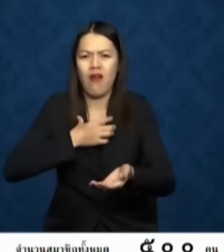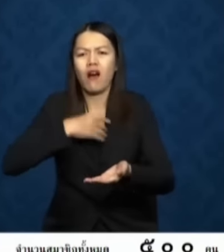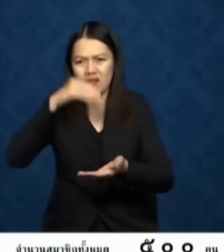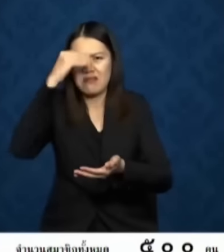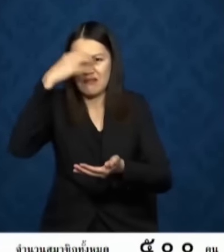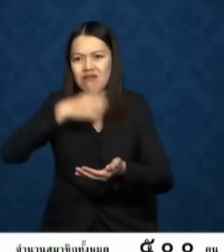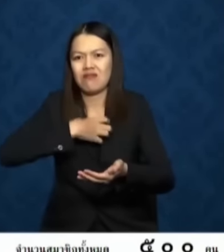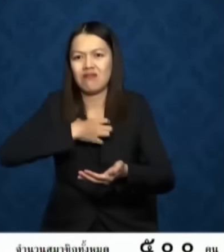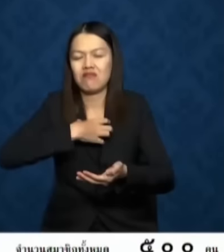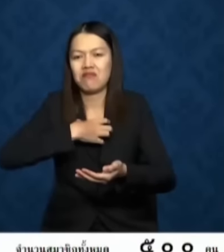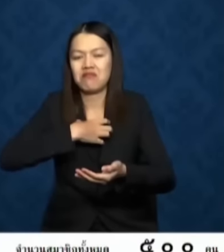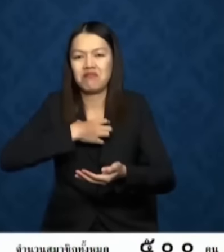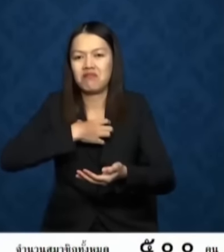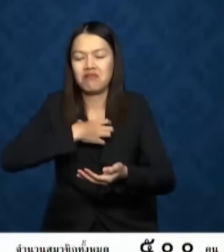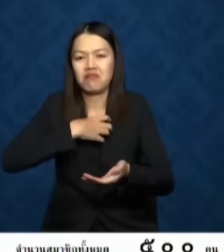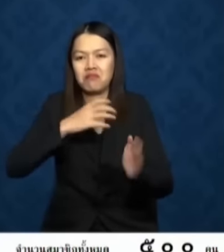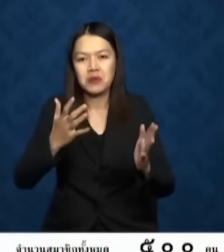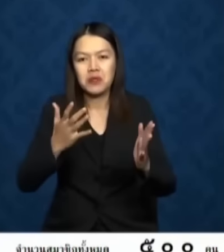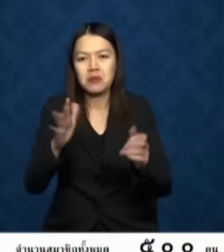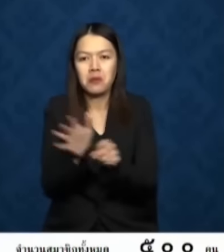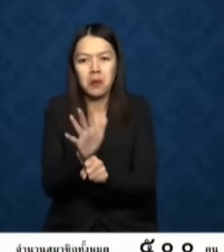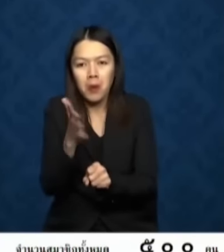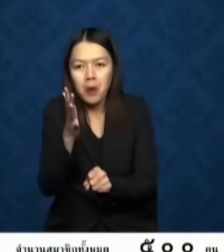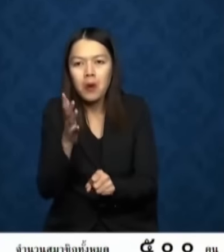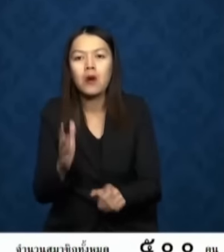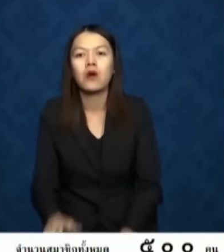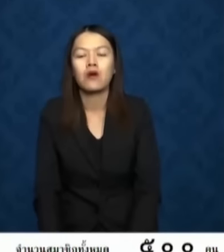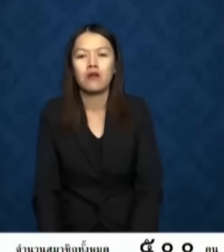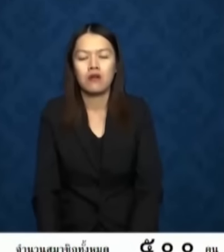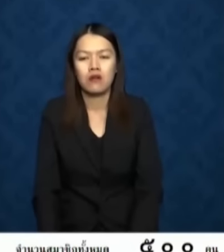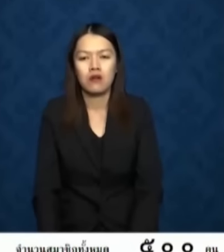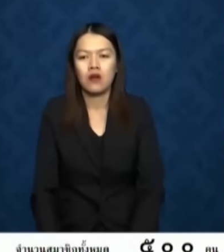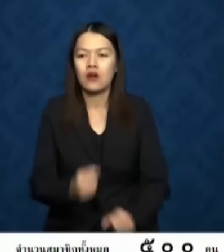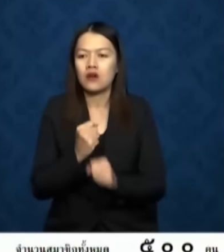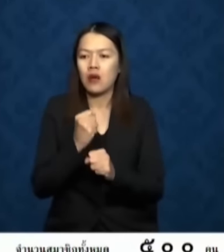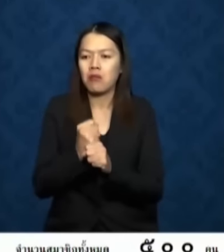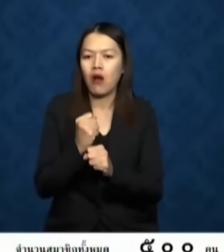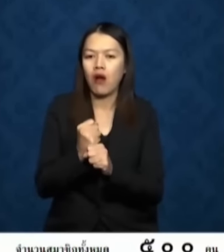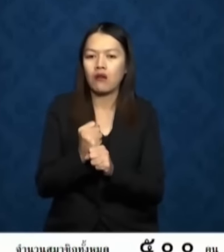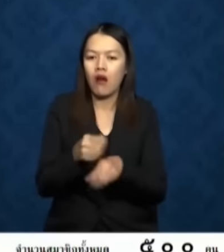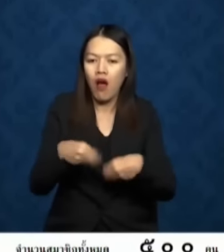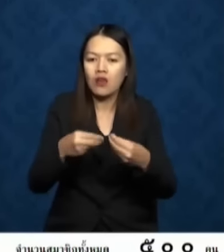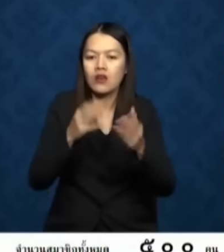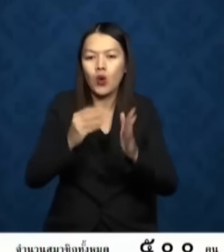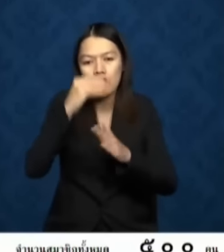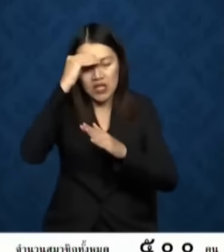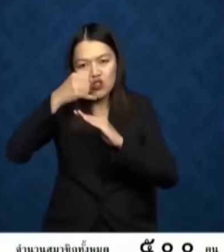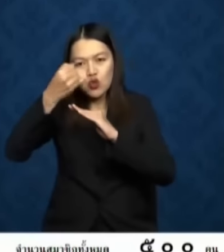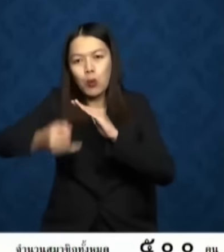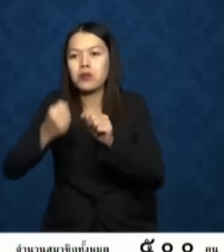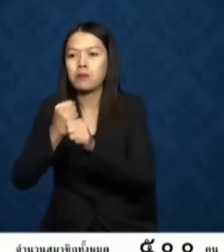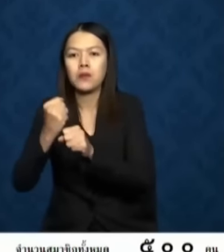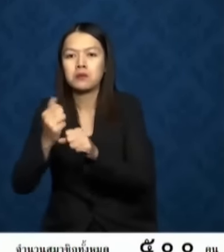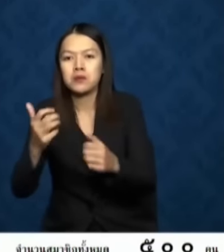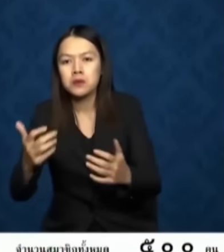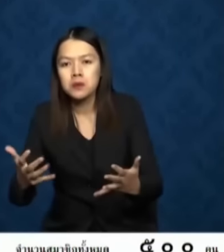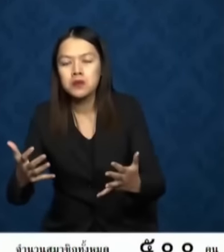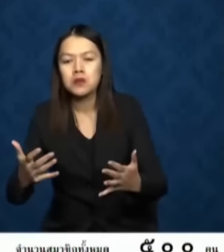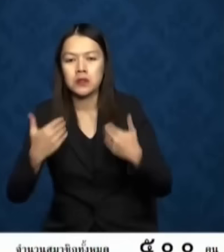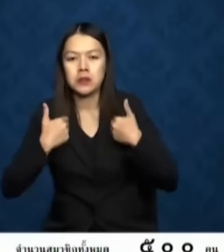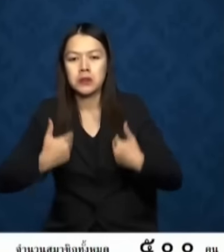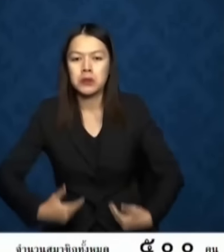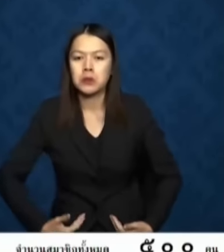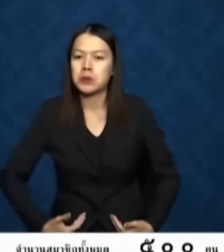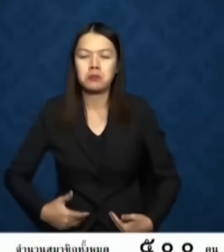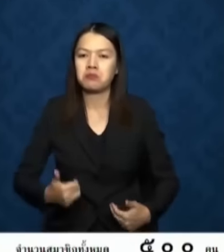เล่าเรียนอย่างเข้าถึงเราไม่มีงานเพียงพอกับผู้ที่จบการศึกษาเราไม่มีคุณภาพชี